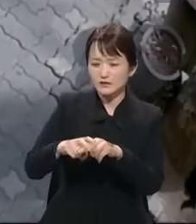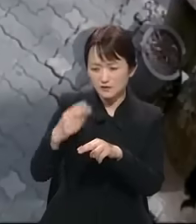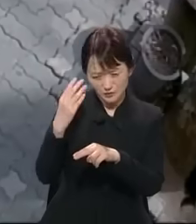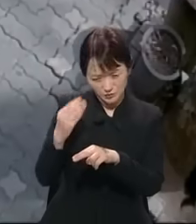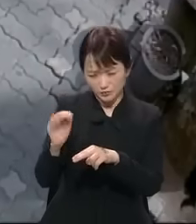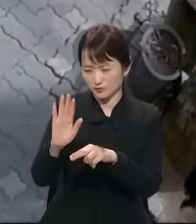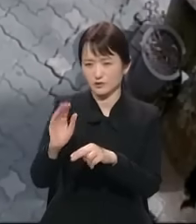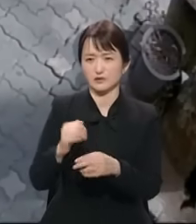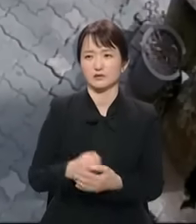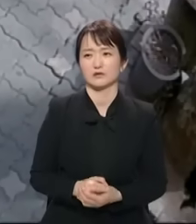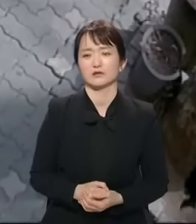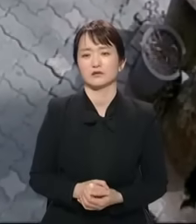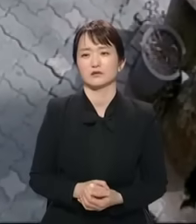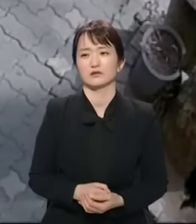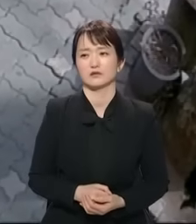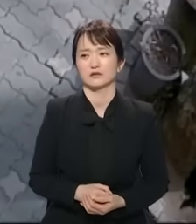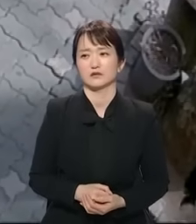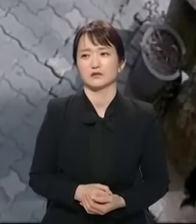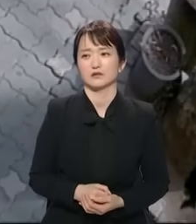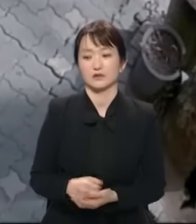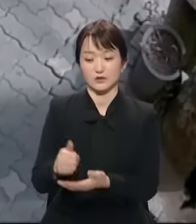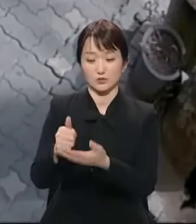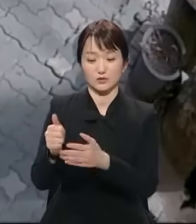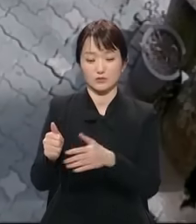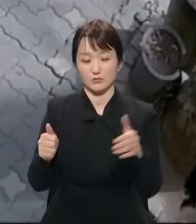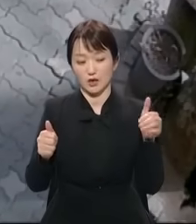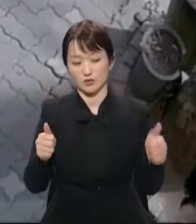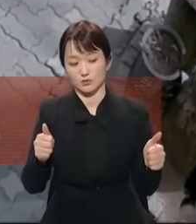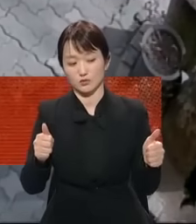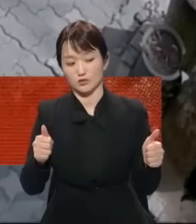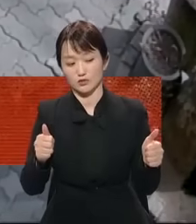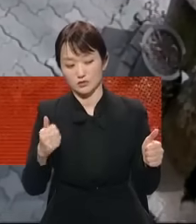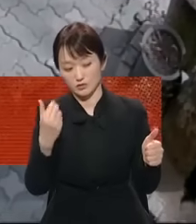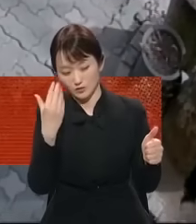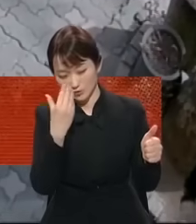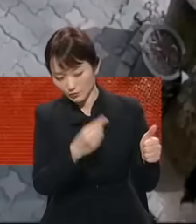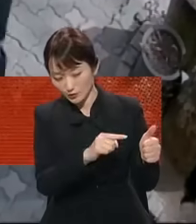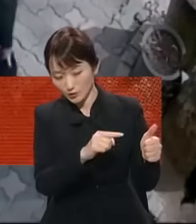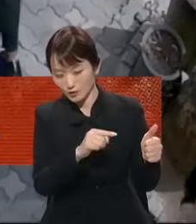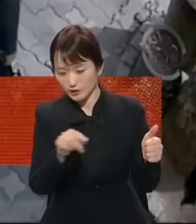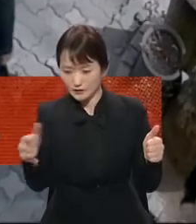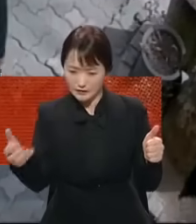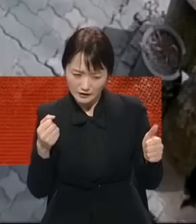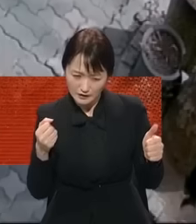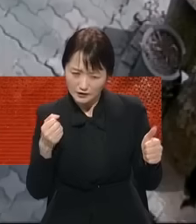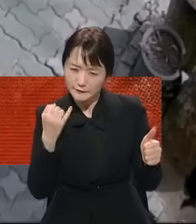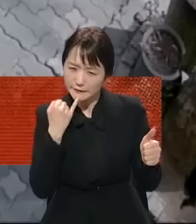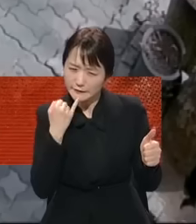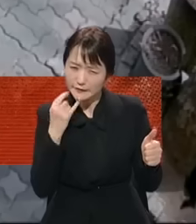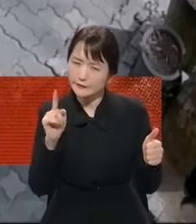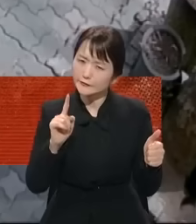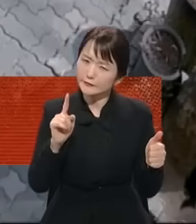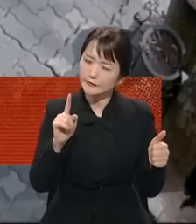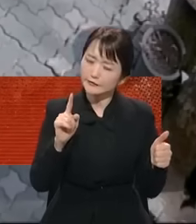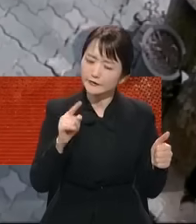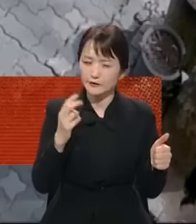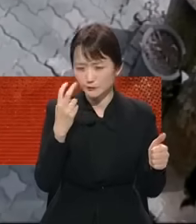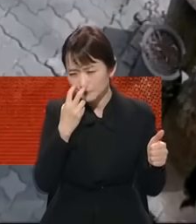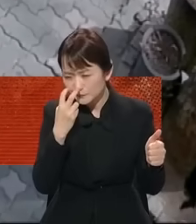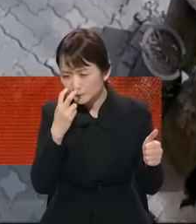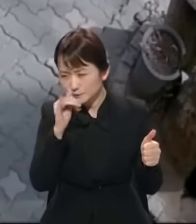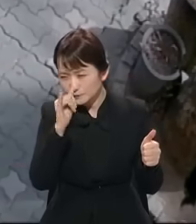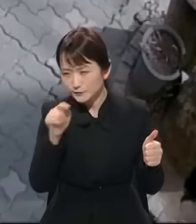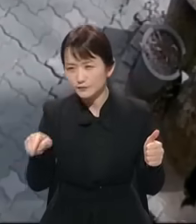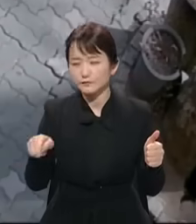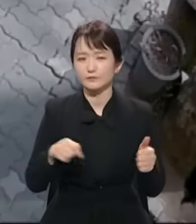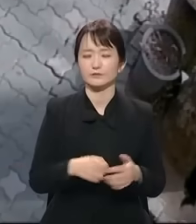아니에요. 손님이 주인을 쳐다보는 거예요. 주인 별 문제 없을까? 이렇게 이게 물색한다고 보거든요. 절도 행위 물색. 저렇게